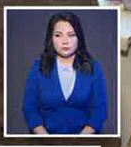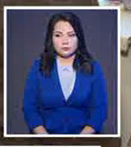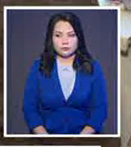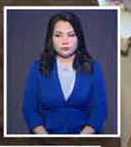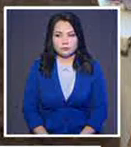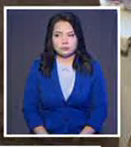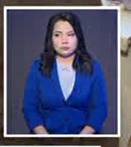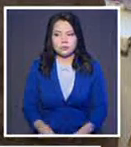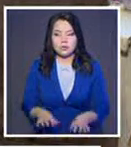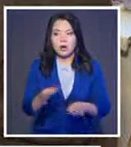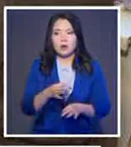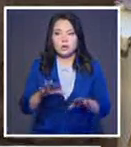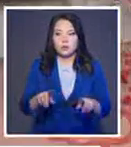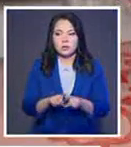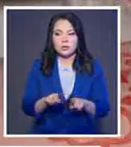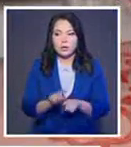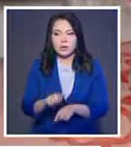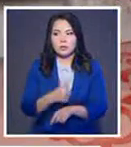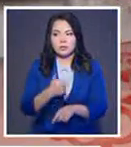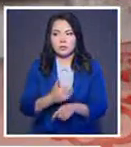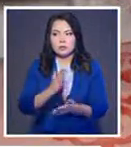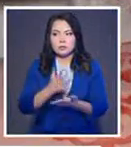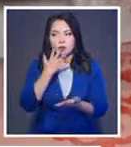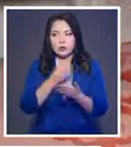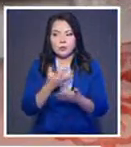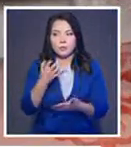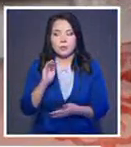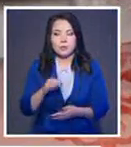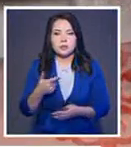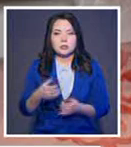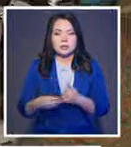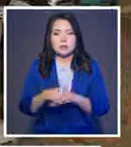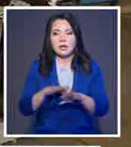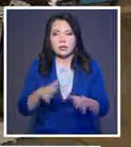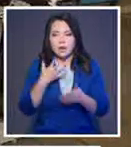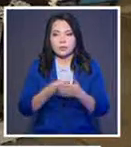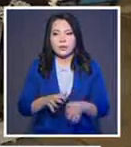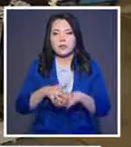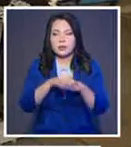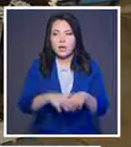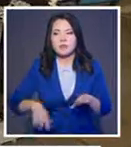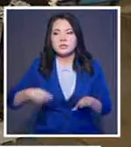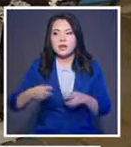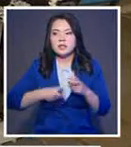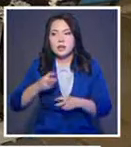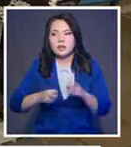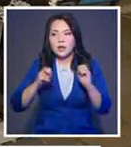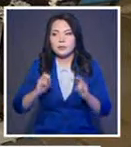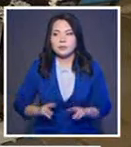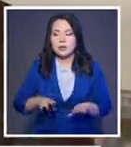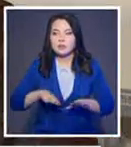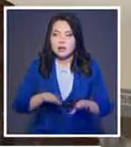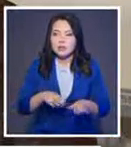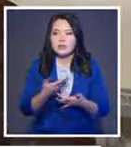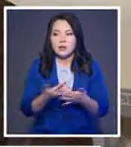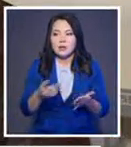Аудан әкімінің грантына ие болғандардың бірі Дина Төлеукенова. Ол 500 мың теңге қаражатты өз ашқан цехқа тігін машинасын өтік және басқа да керек